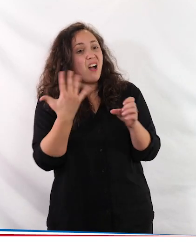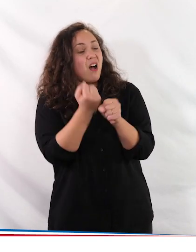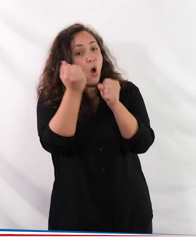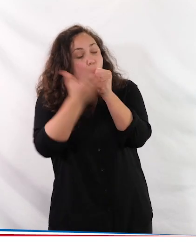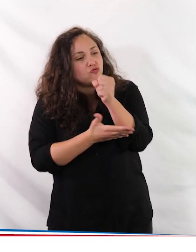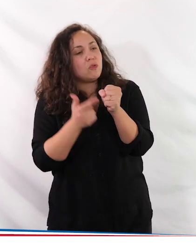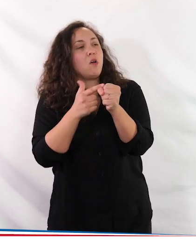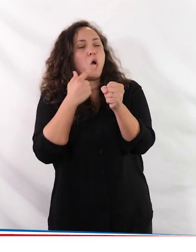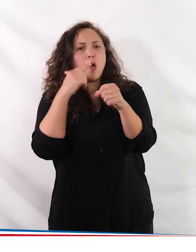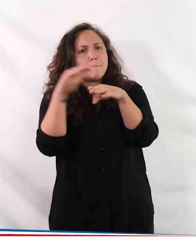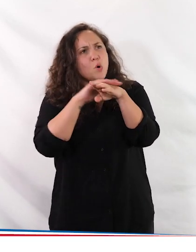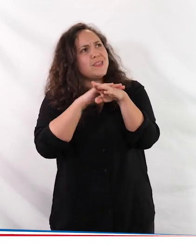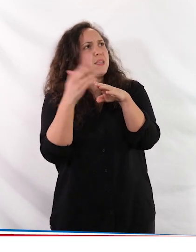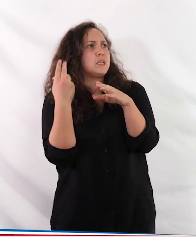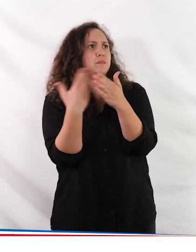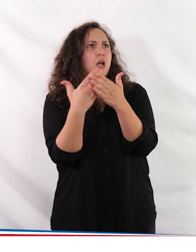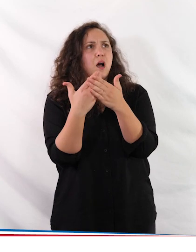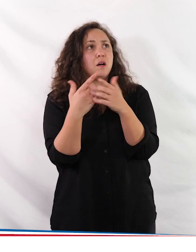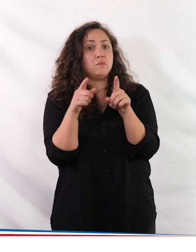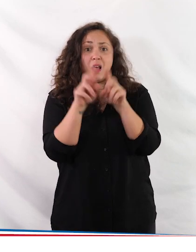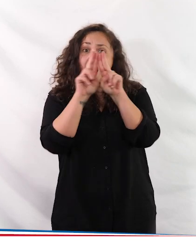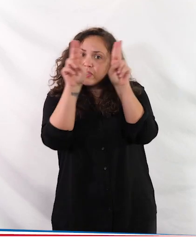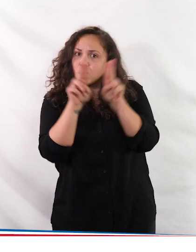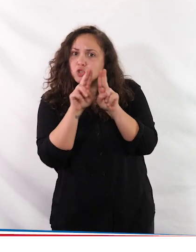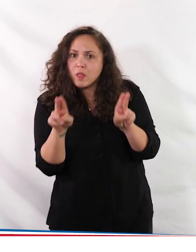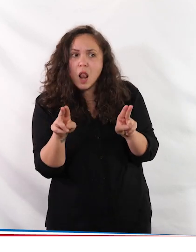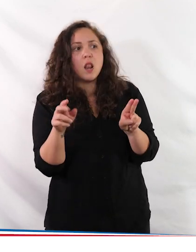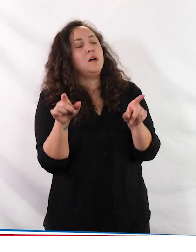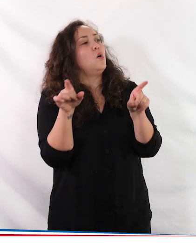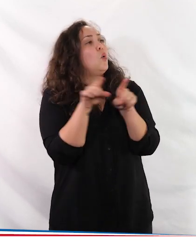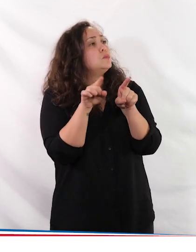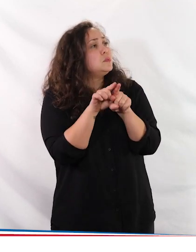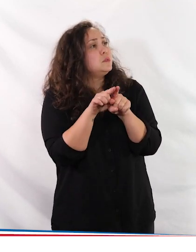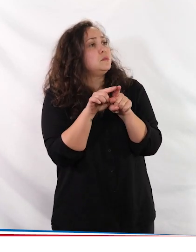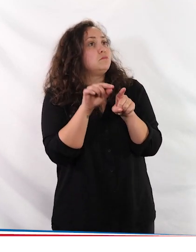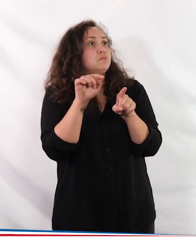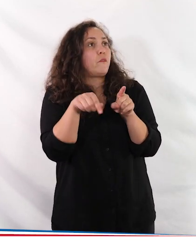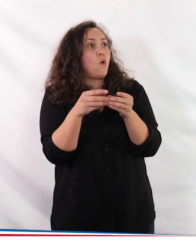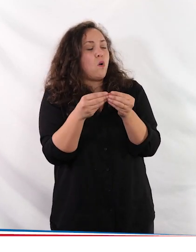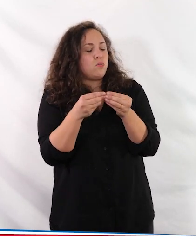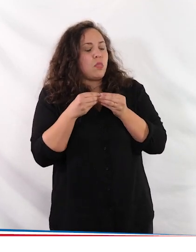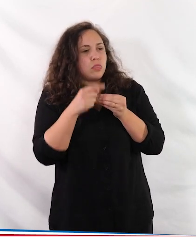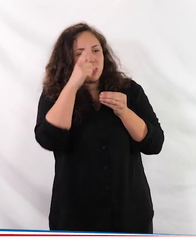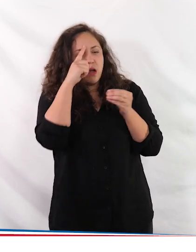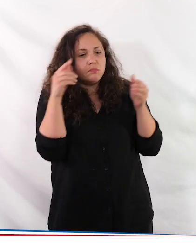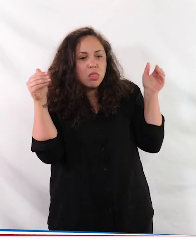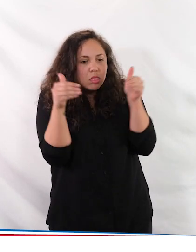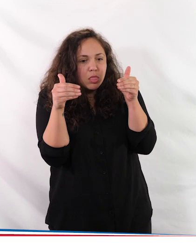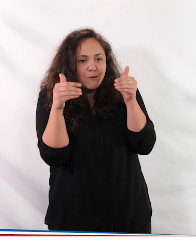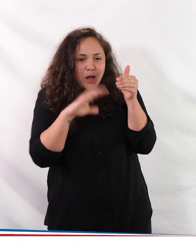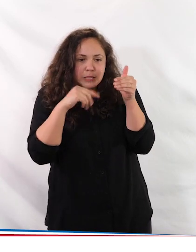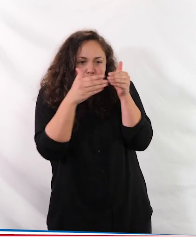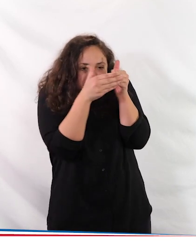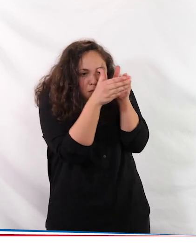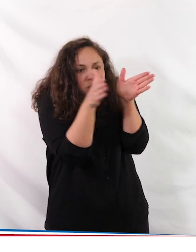des grands enjeux, des grandes politiques qui sont à la fois internationales et qui doivent nous permettre de